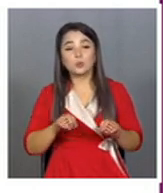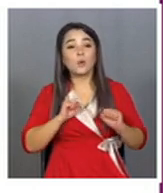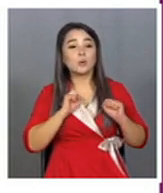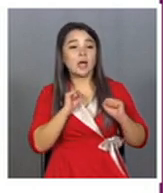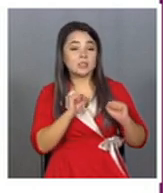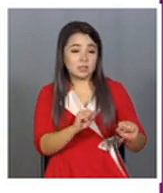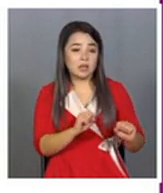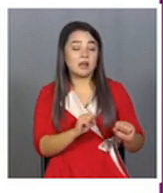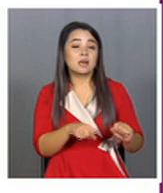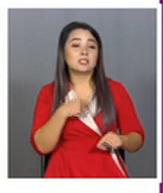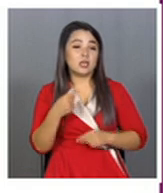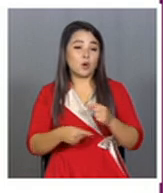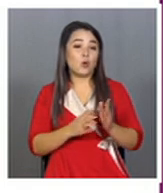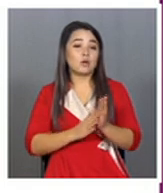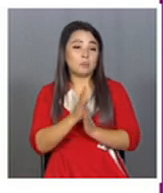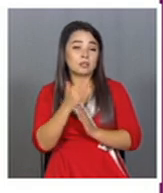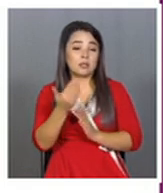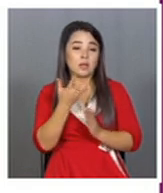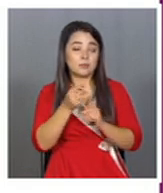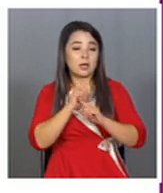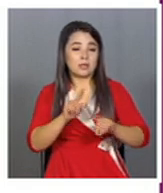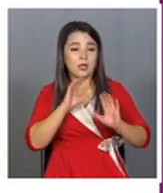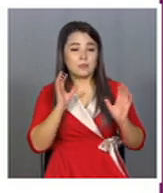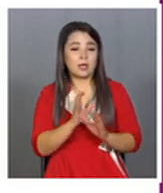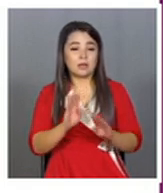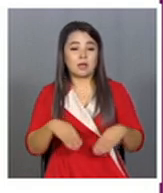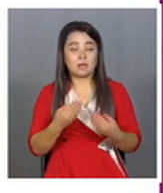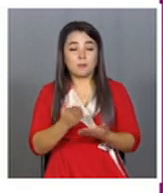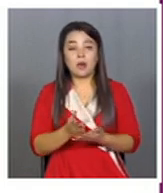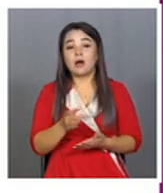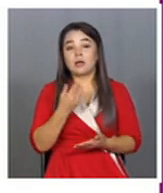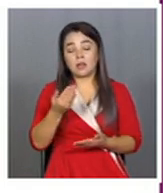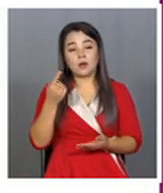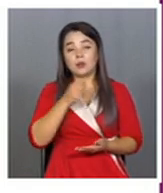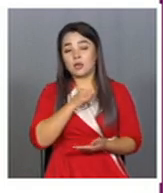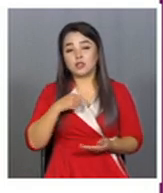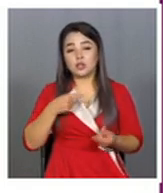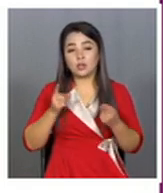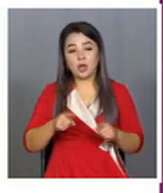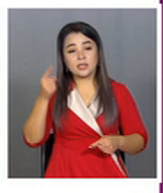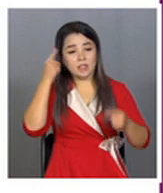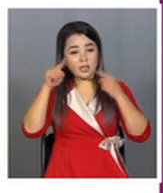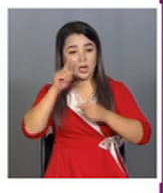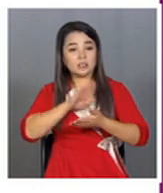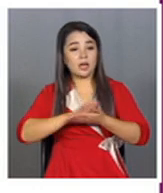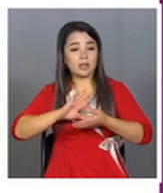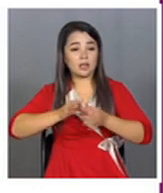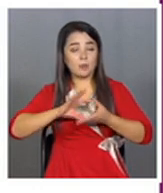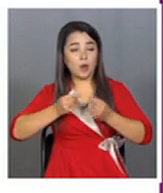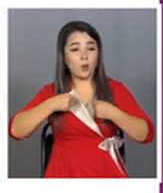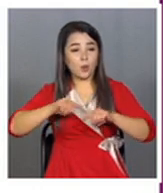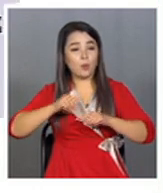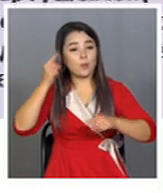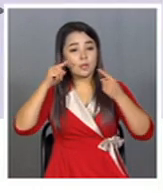қорғағаны келесі ұрпаққа ерекше ықпал жасады. Ағартушылық идеялар қоғамдық ойдың дамуына әсер